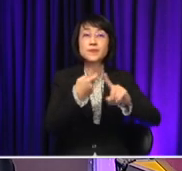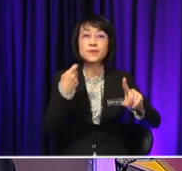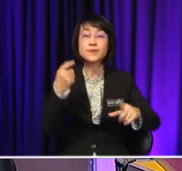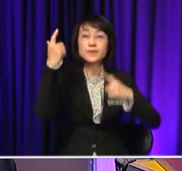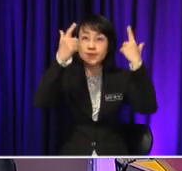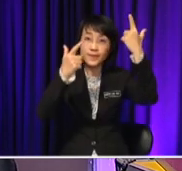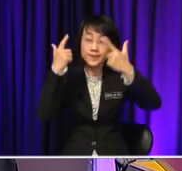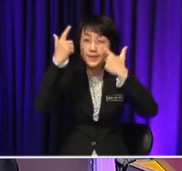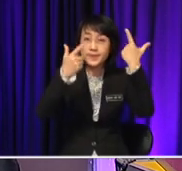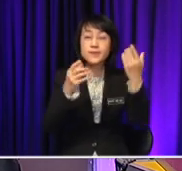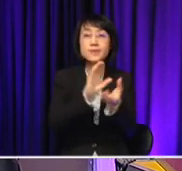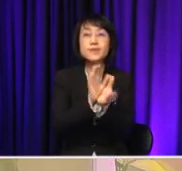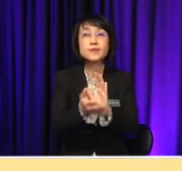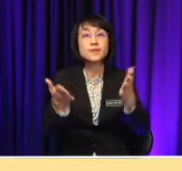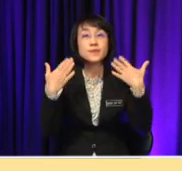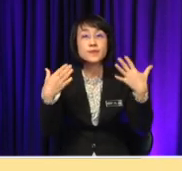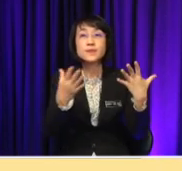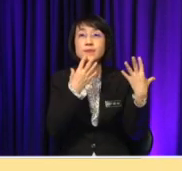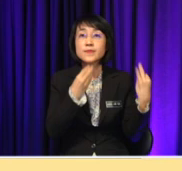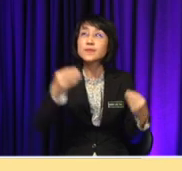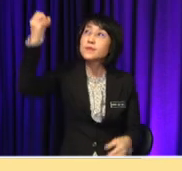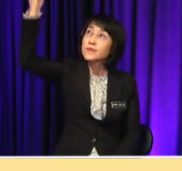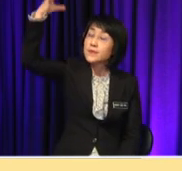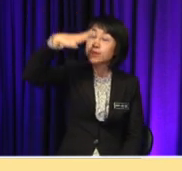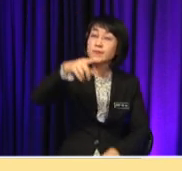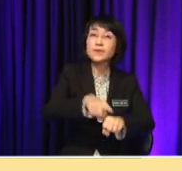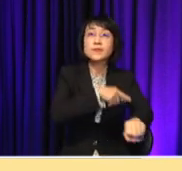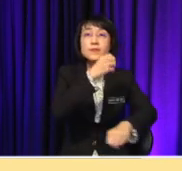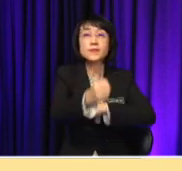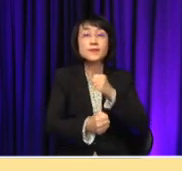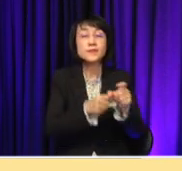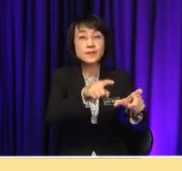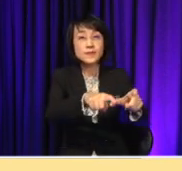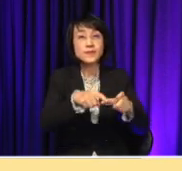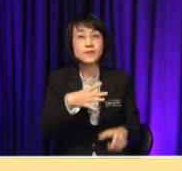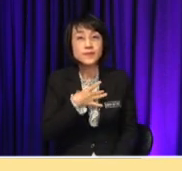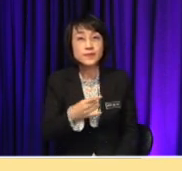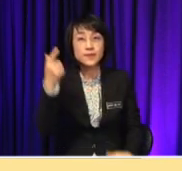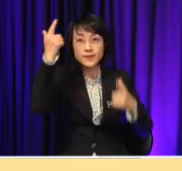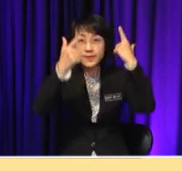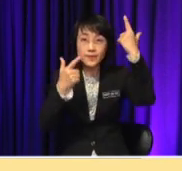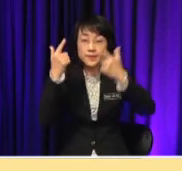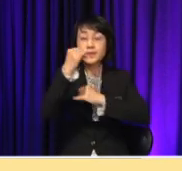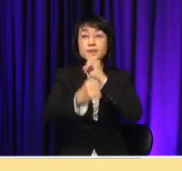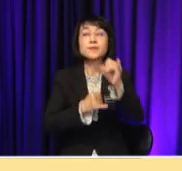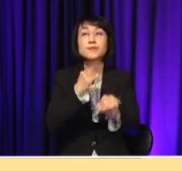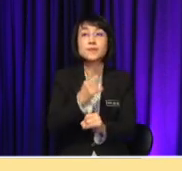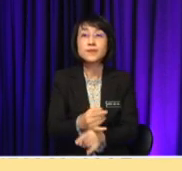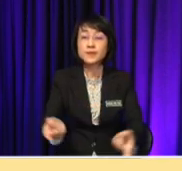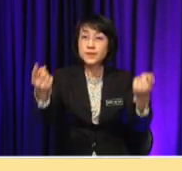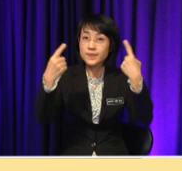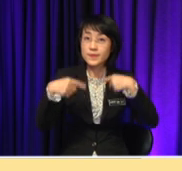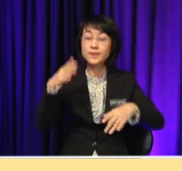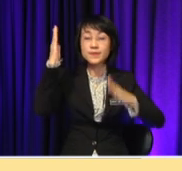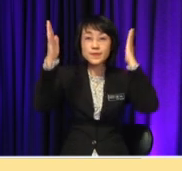pancung yang blak cuaca yang panas dan lembab setiap pancaran matahari sepanjang tahun menarik pelancong antara bangsa berkunjung ke